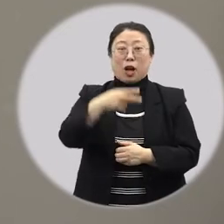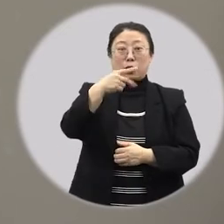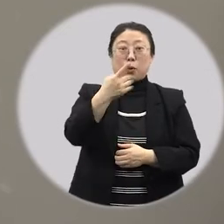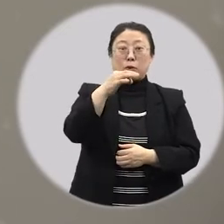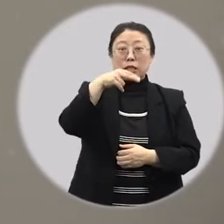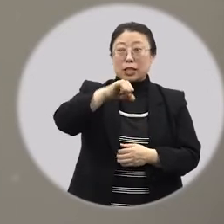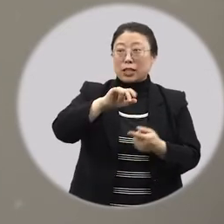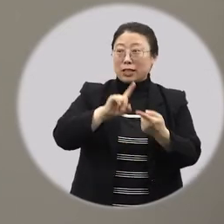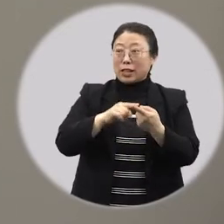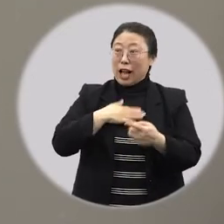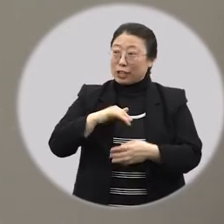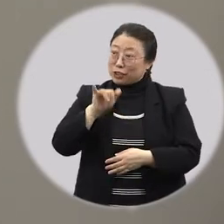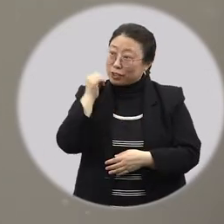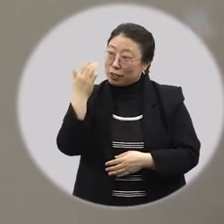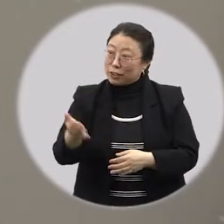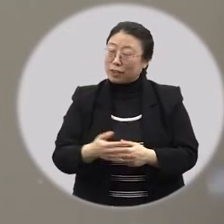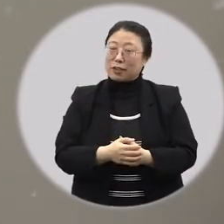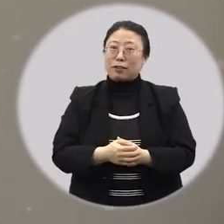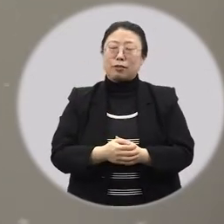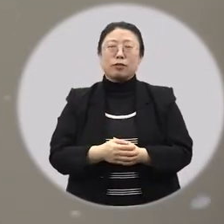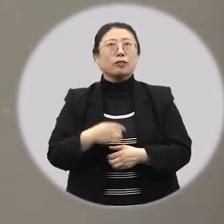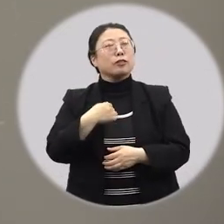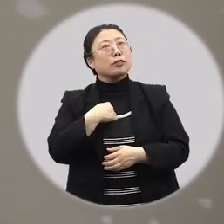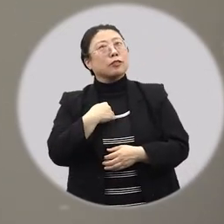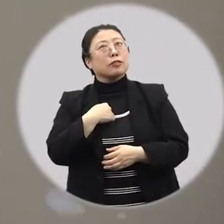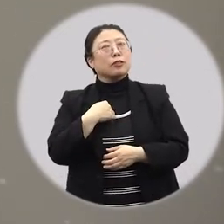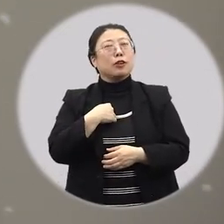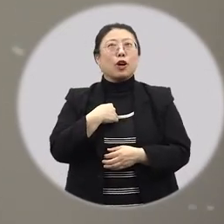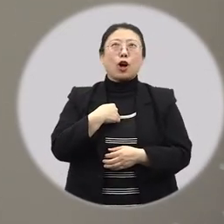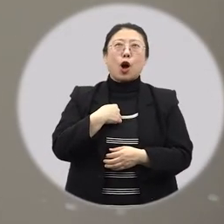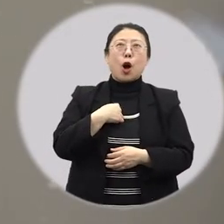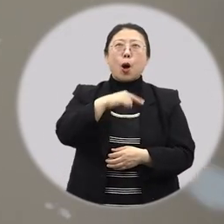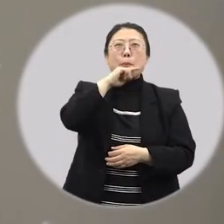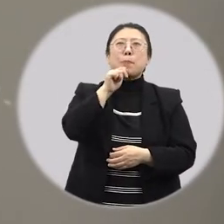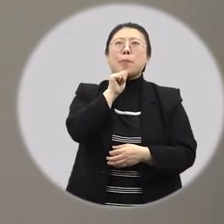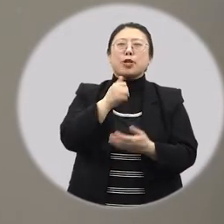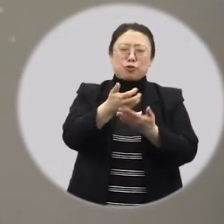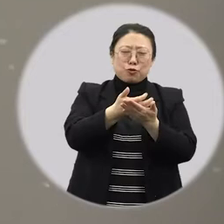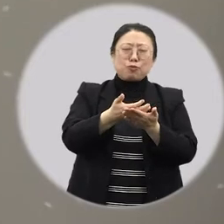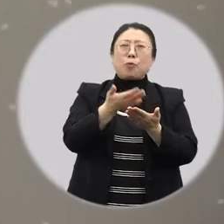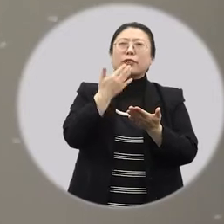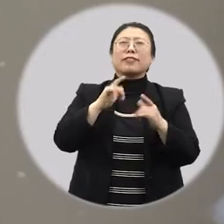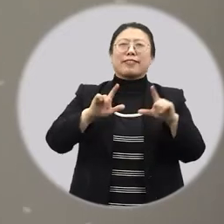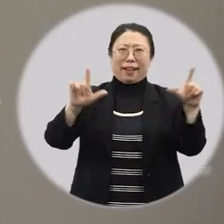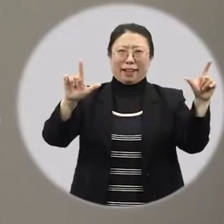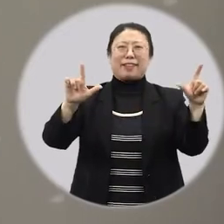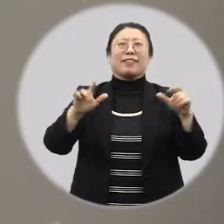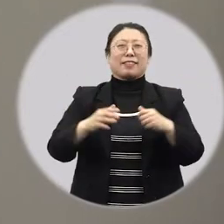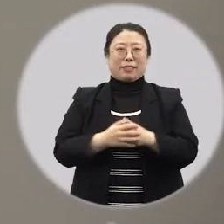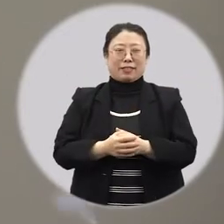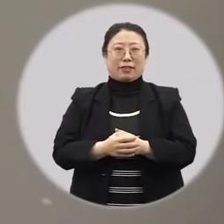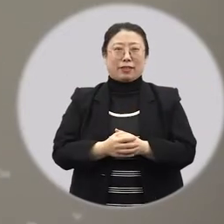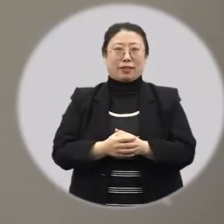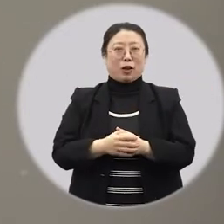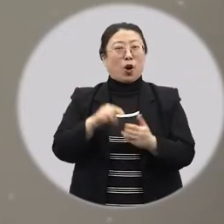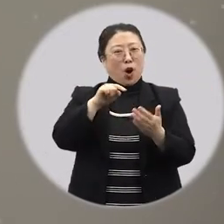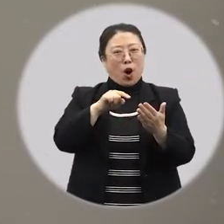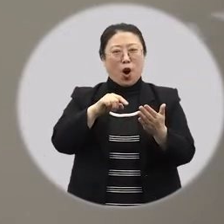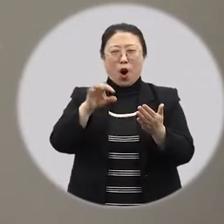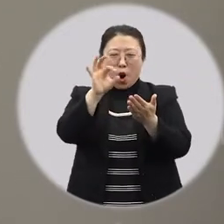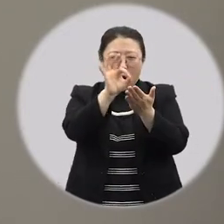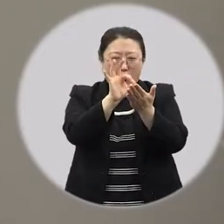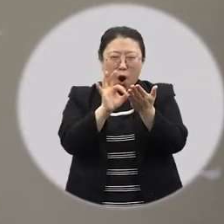장세인은 동지에 대해서 아는게 있나요 저는 동지 하면 팥죽을 먹는 날로 알고